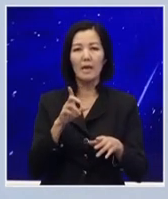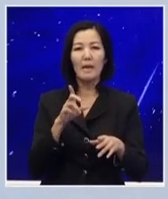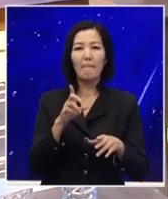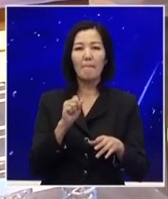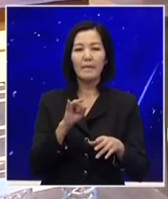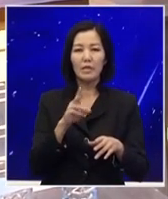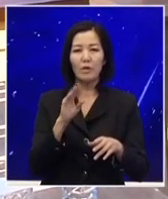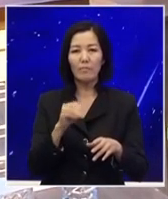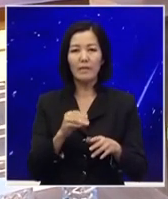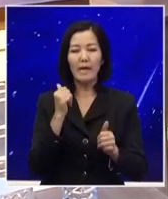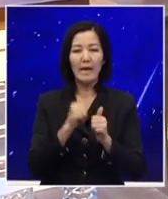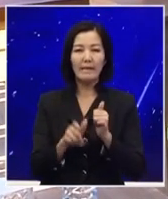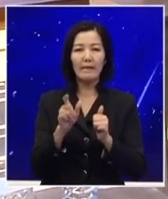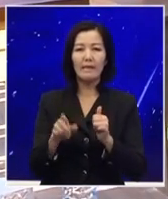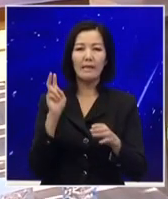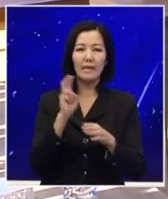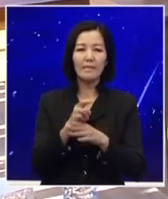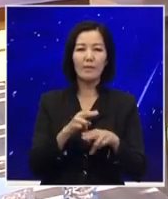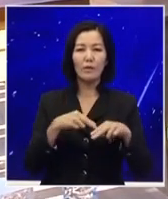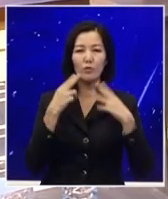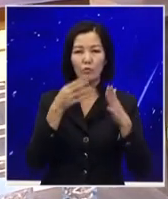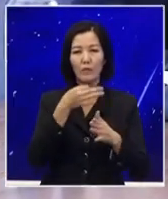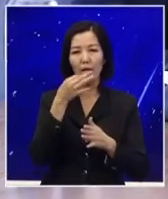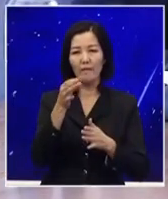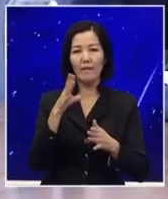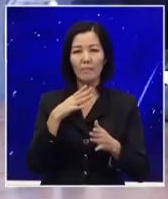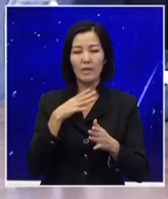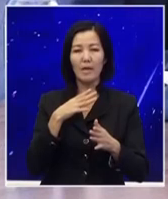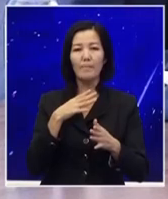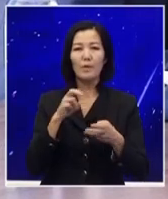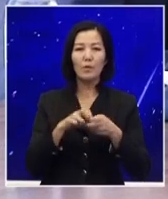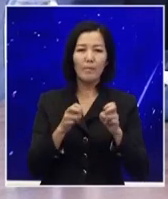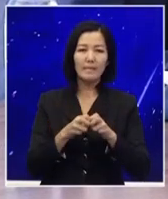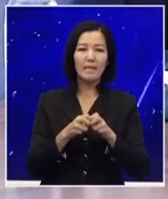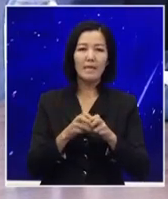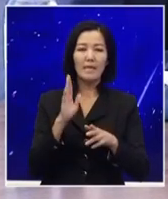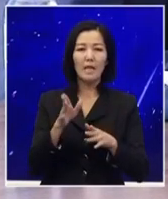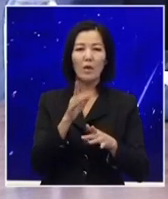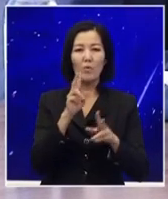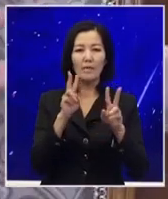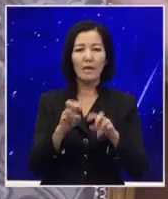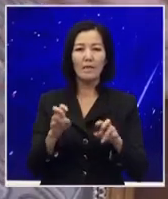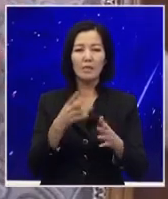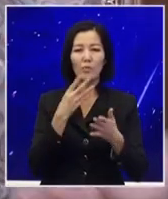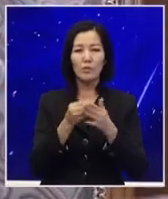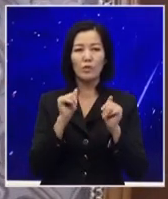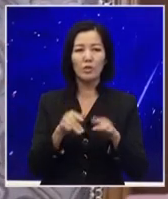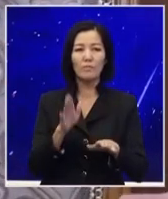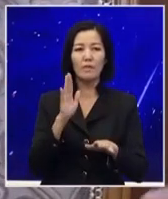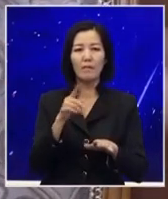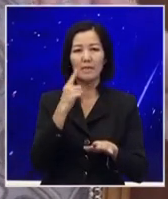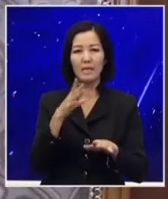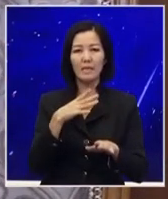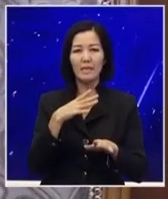сайтылды. Батыржан Құлаймергенұлы әр келген азаматқа тұшымды жауап берді. Көтерген мәселелері уақытта қарастырылып, өз шешімін